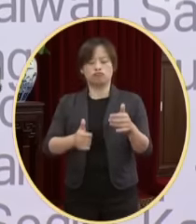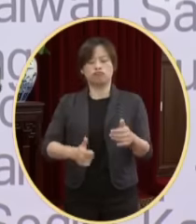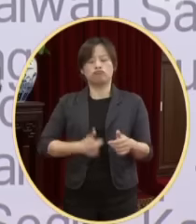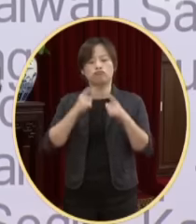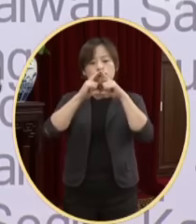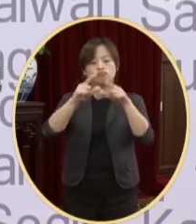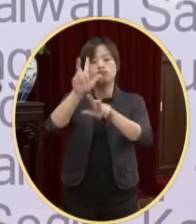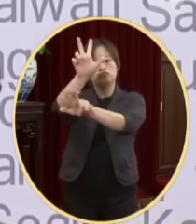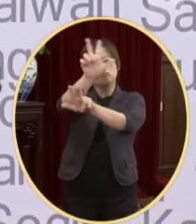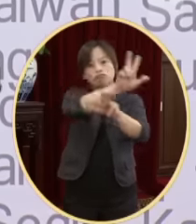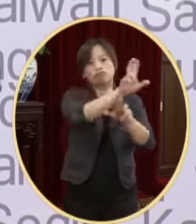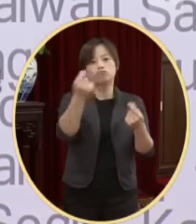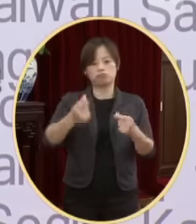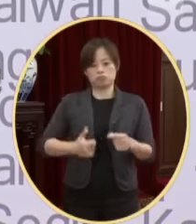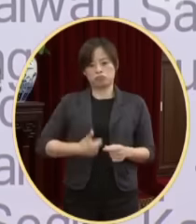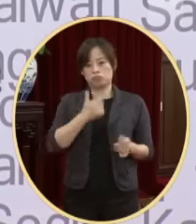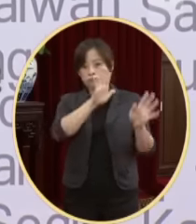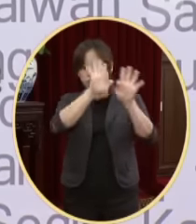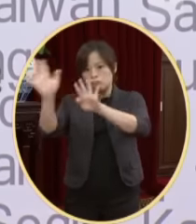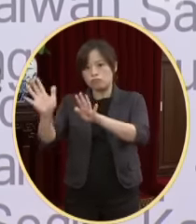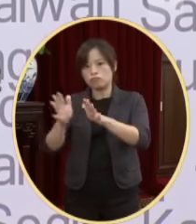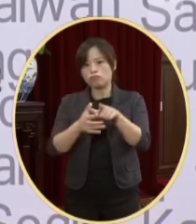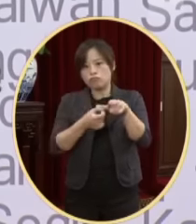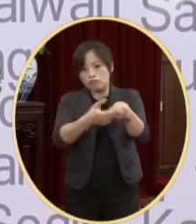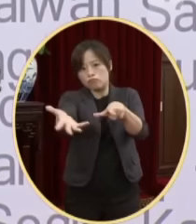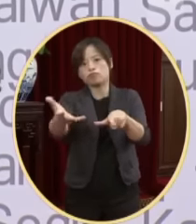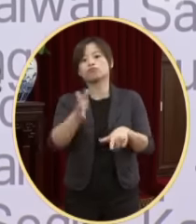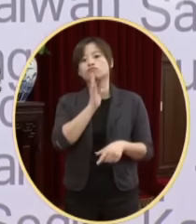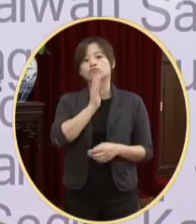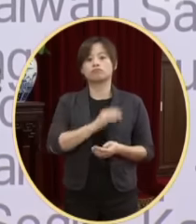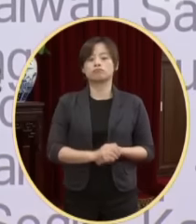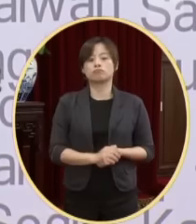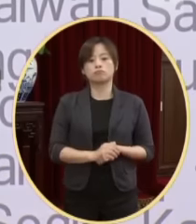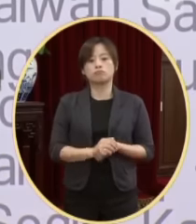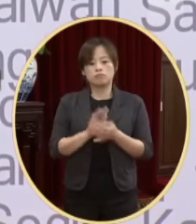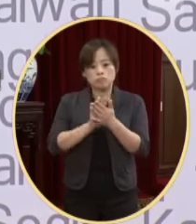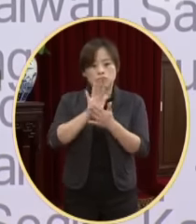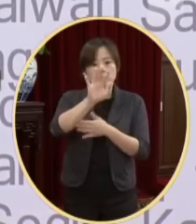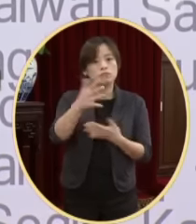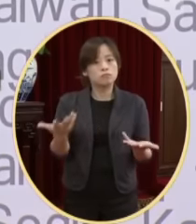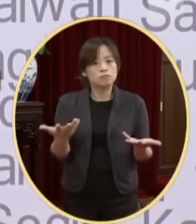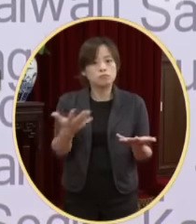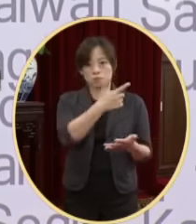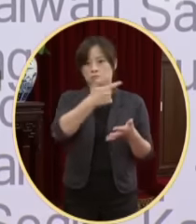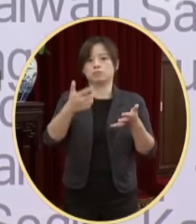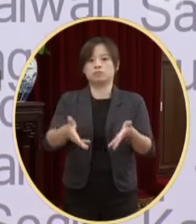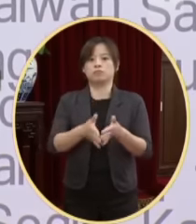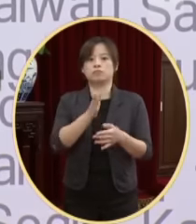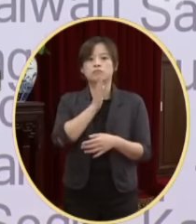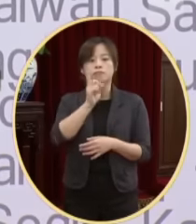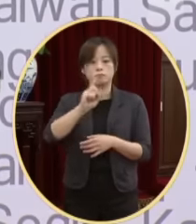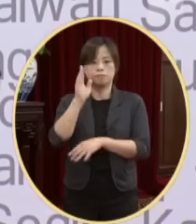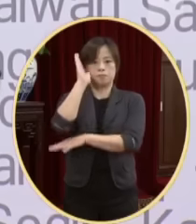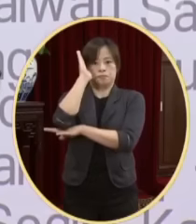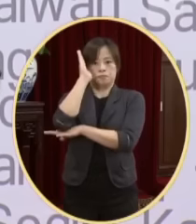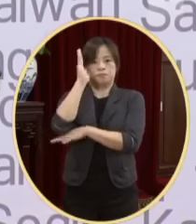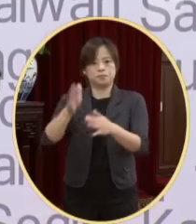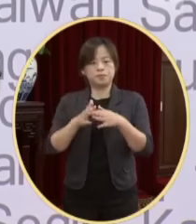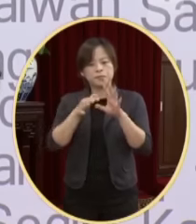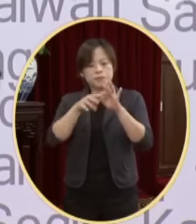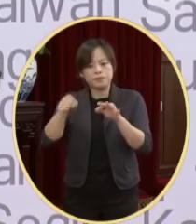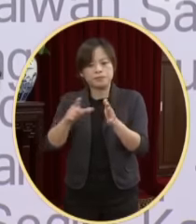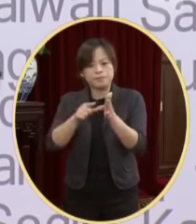正视，真相必须说出来。然后，最重要的，政府必须